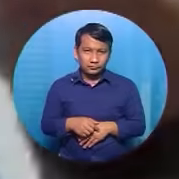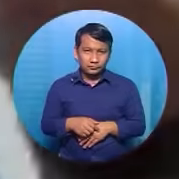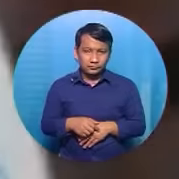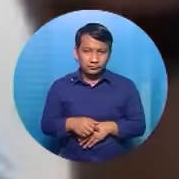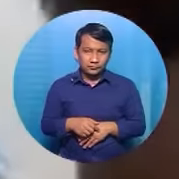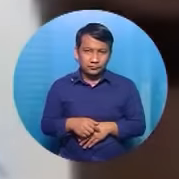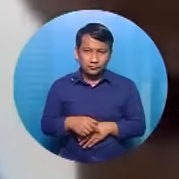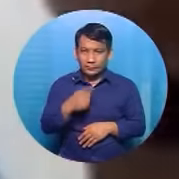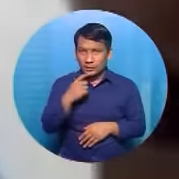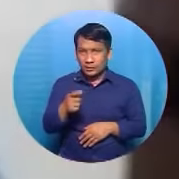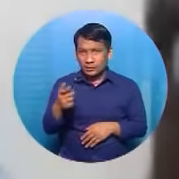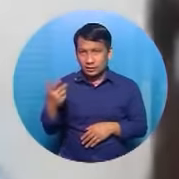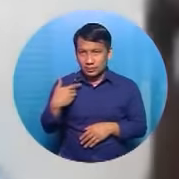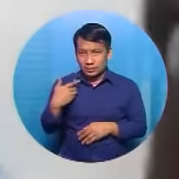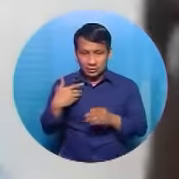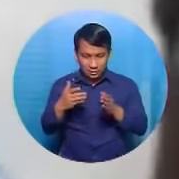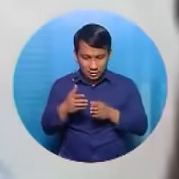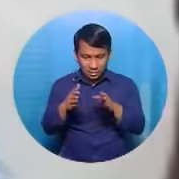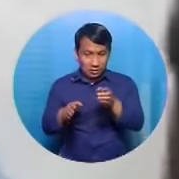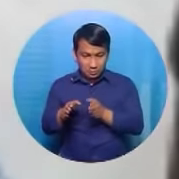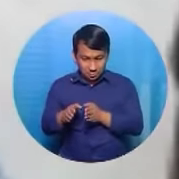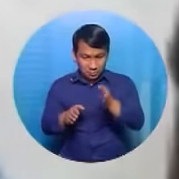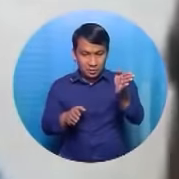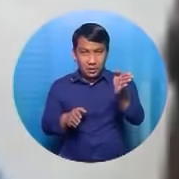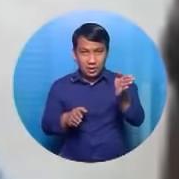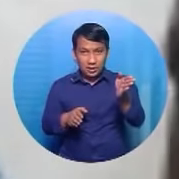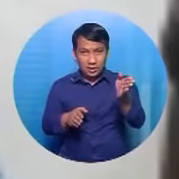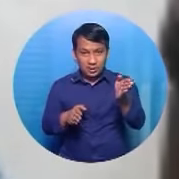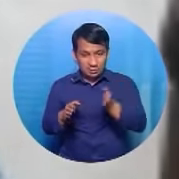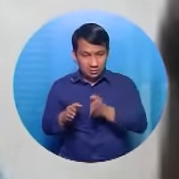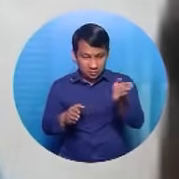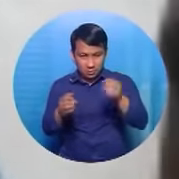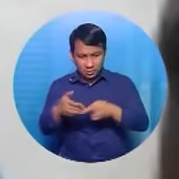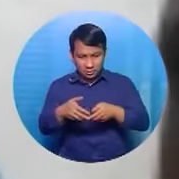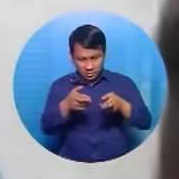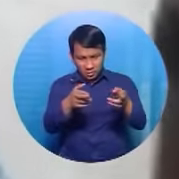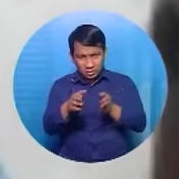daanan doon. Doon po ako sa isang daanan, dumaan. Yung kumbaga doon po,